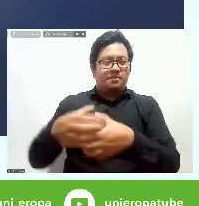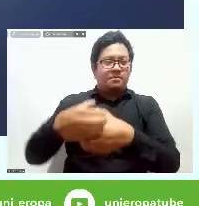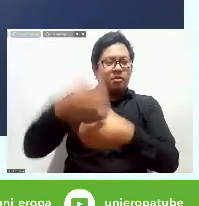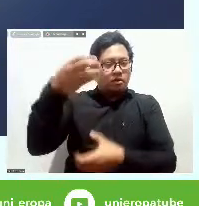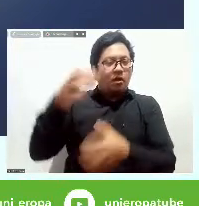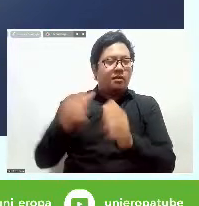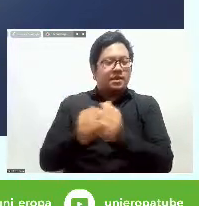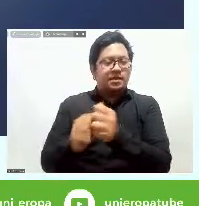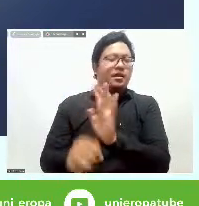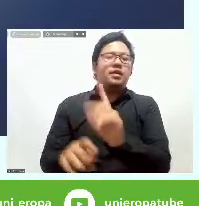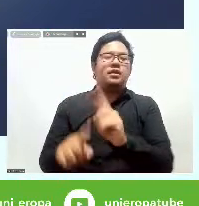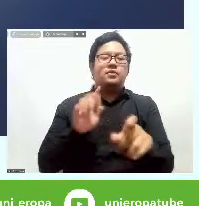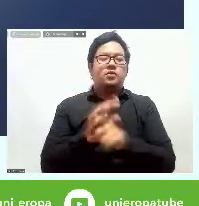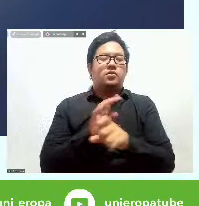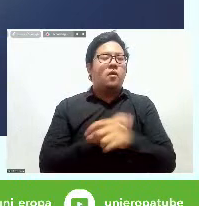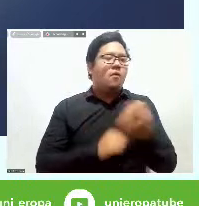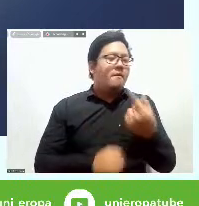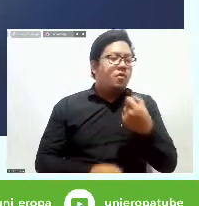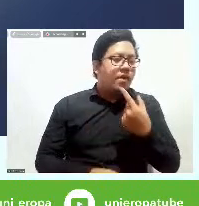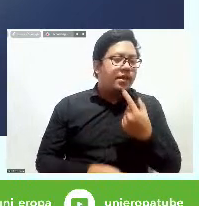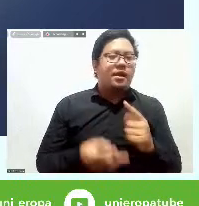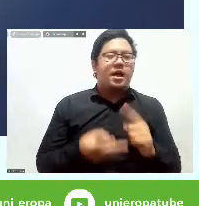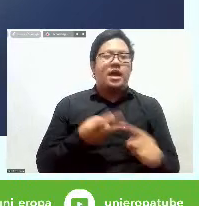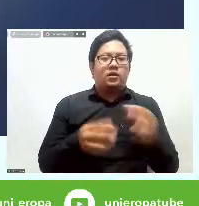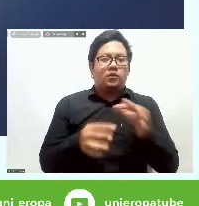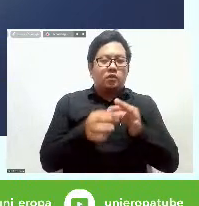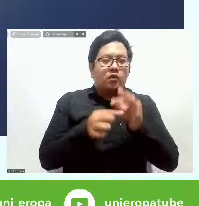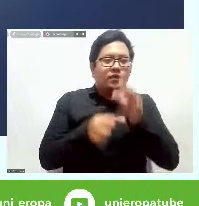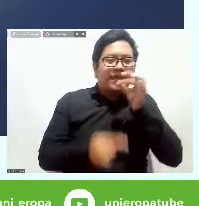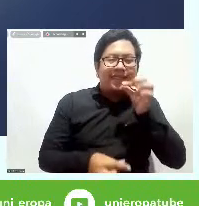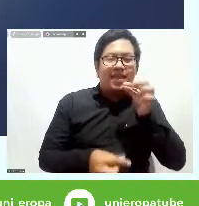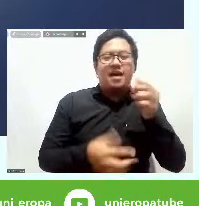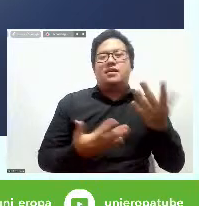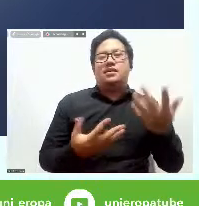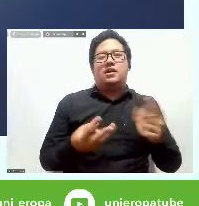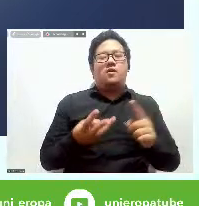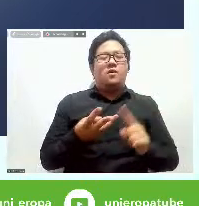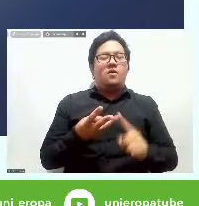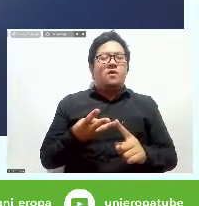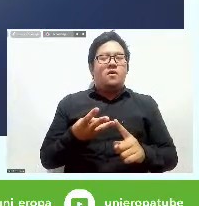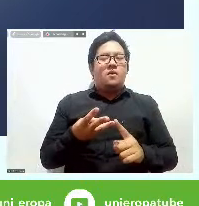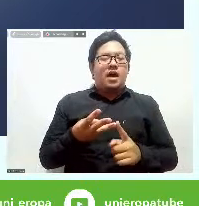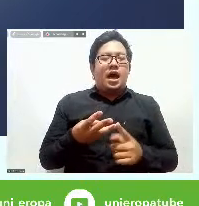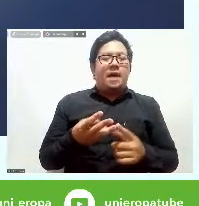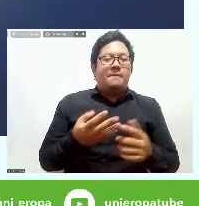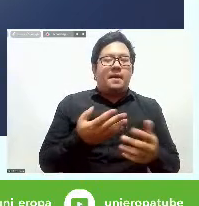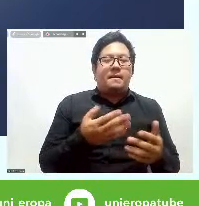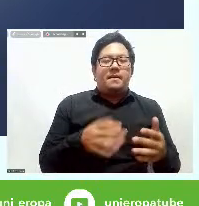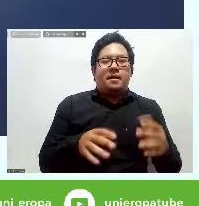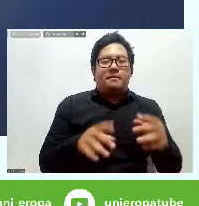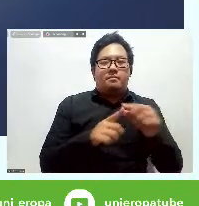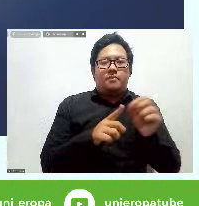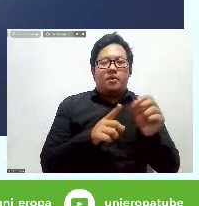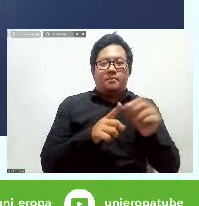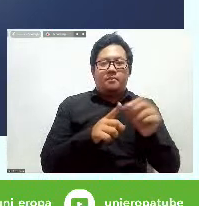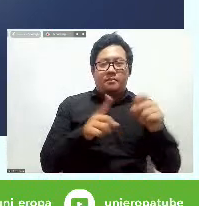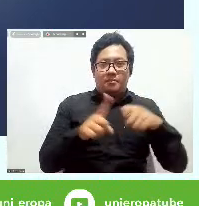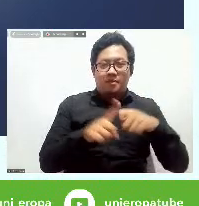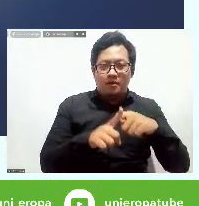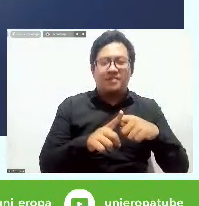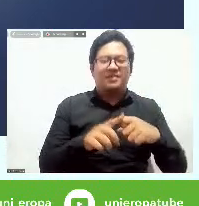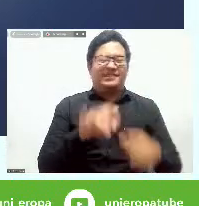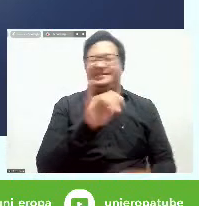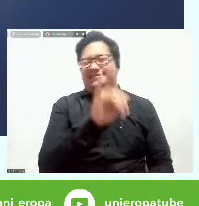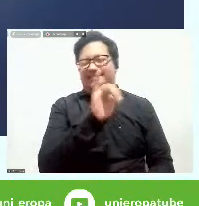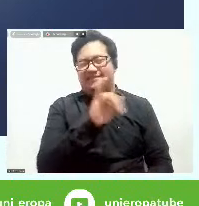obat-obatan sedotan kemudian popok itu kan semua dari plastik Ia memang banyak banget